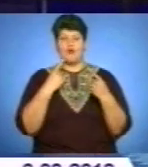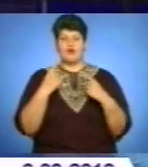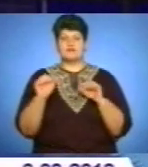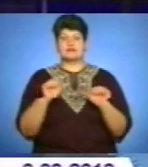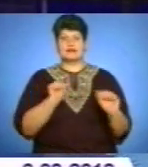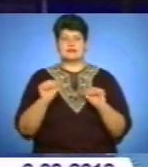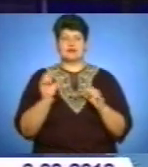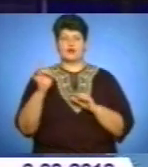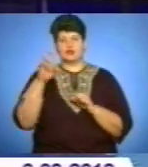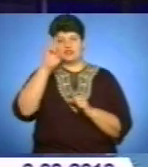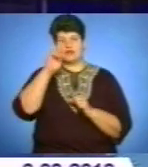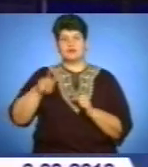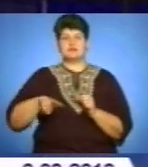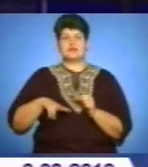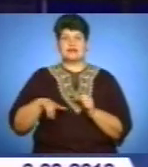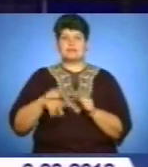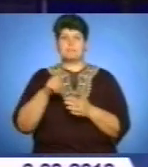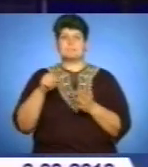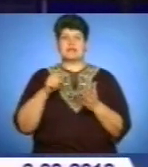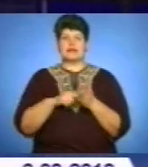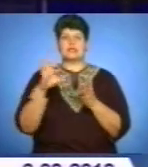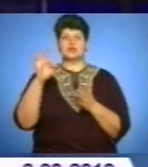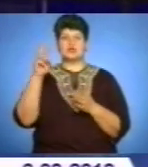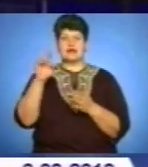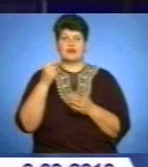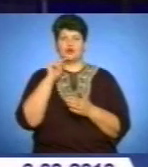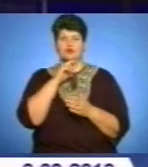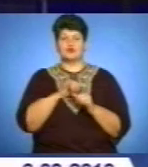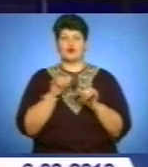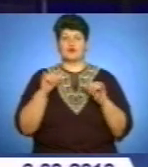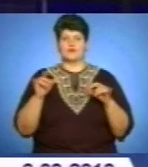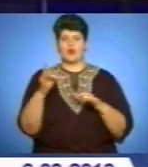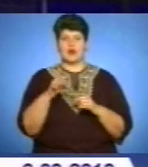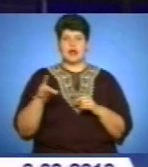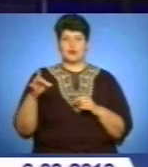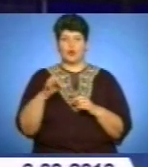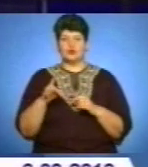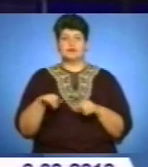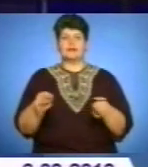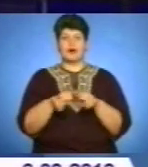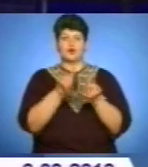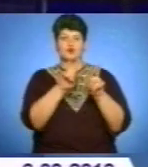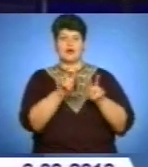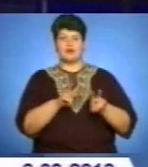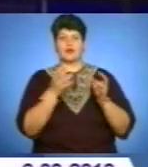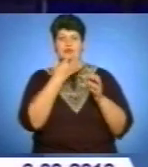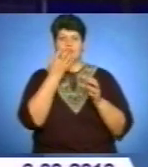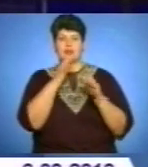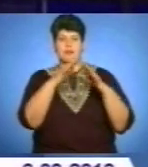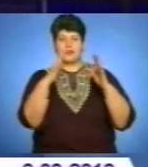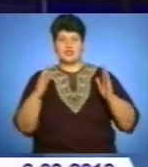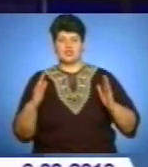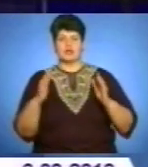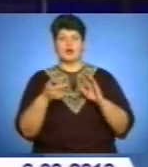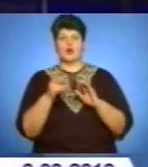керівництвом районної державної адміністрації питання соціально-економічного розвитку району, а також оглянув тепличний комбінат у селі